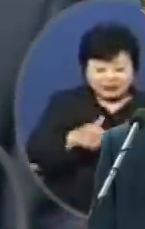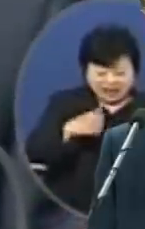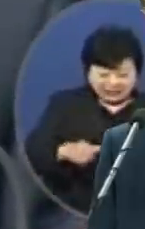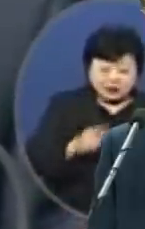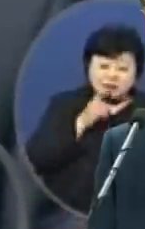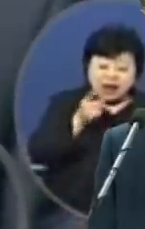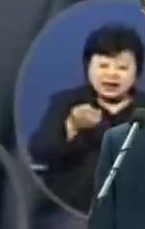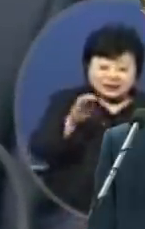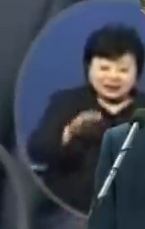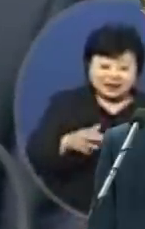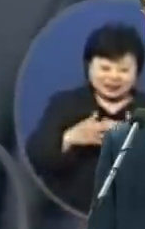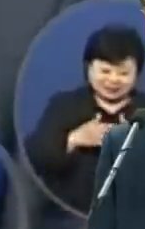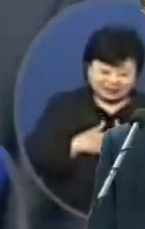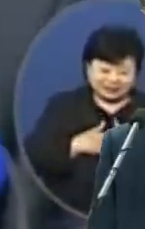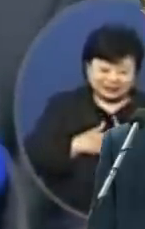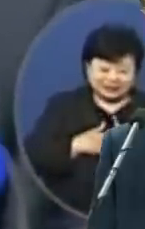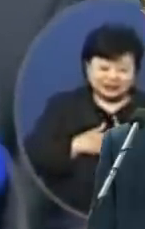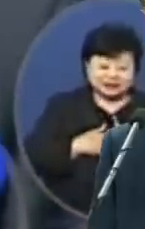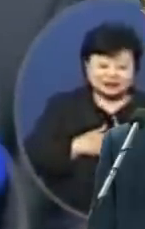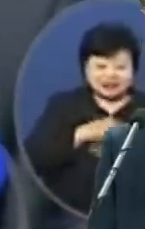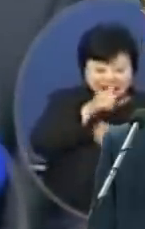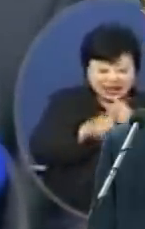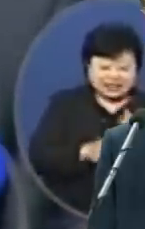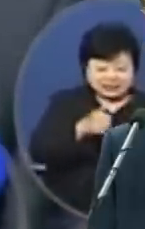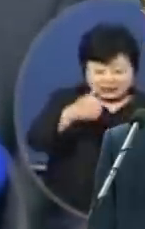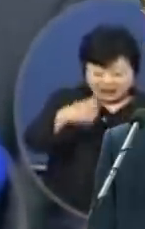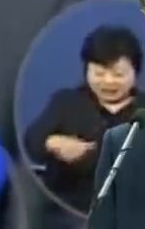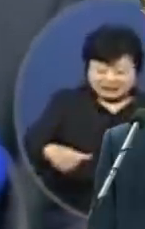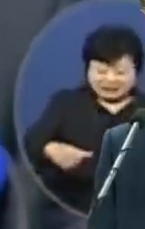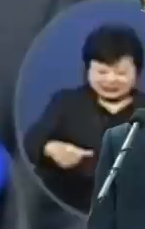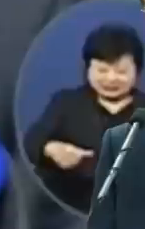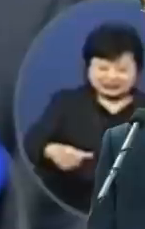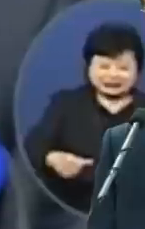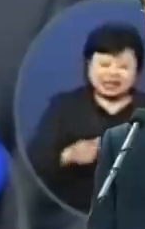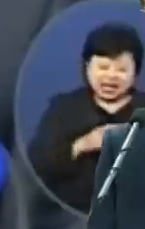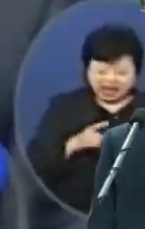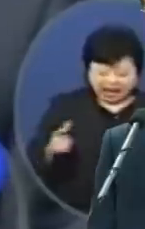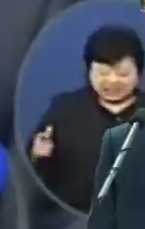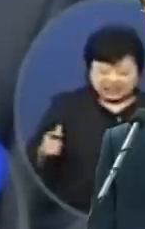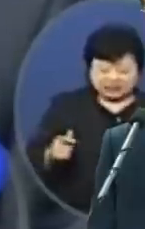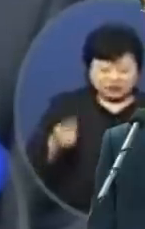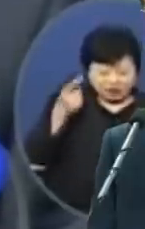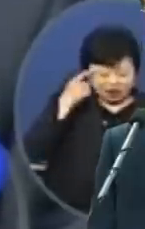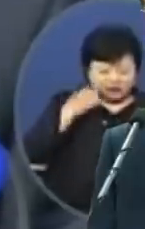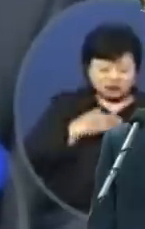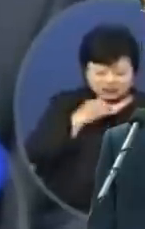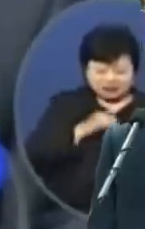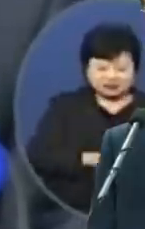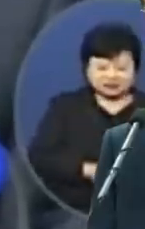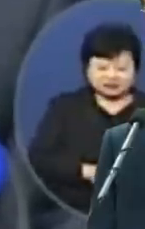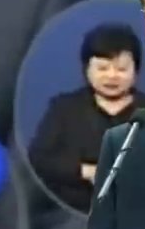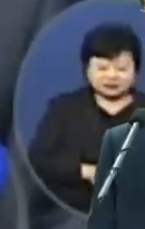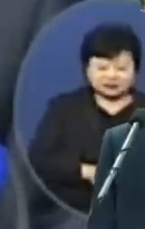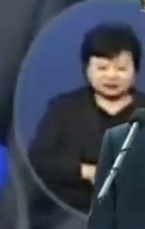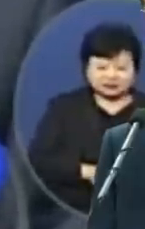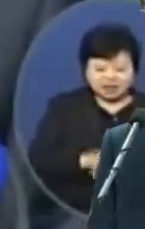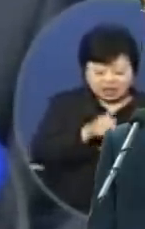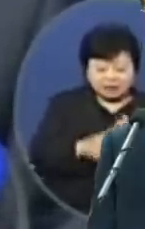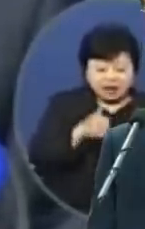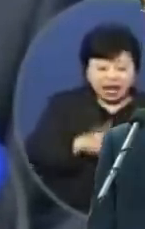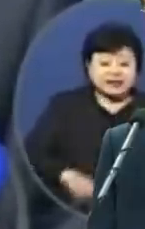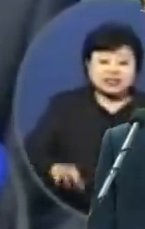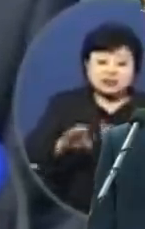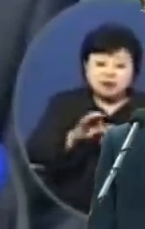아들이라고 말하겠지만 우리는 마귀가 나는 당신이 하나님 아들 아닌 것을 알고 있다. 당신이 하나님